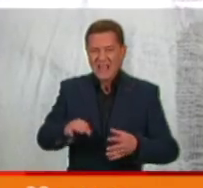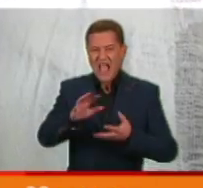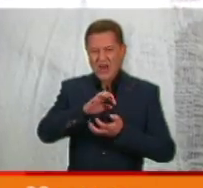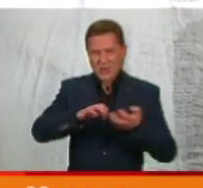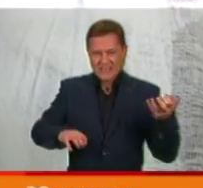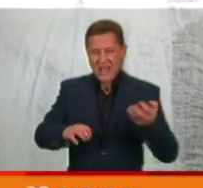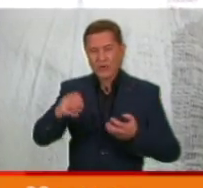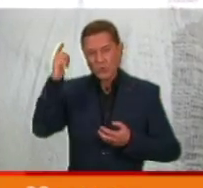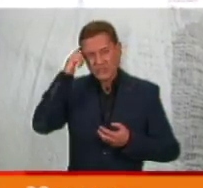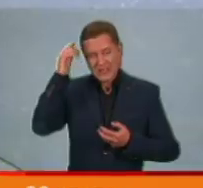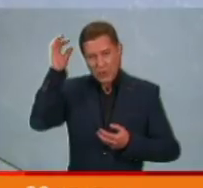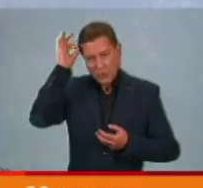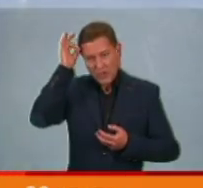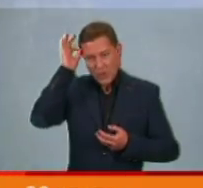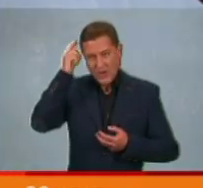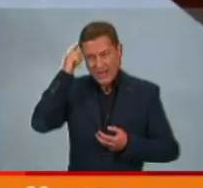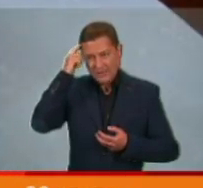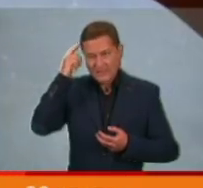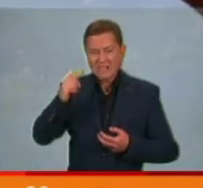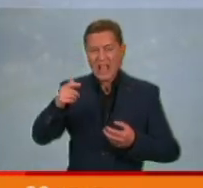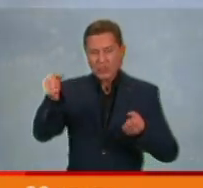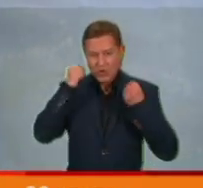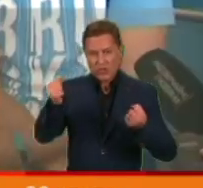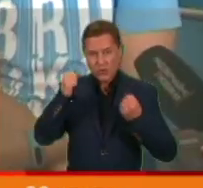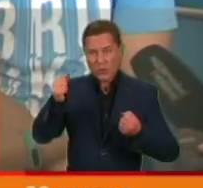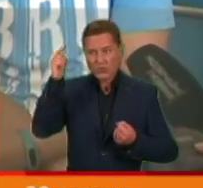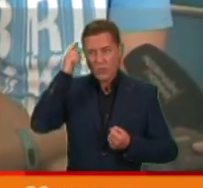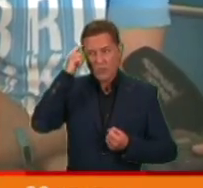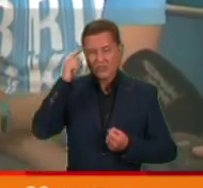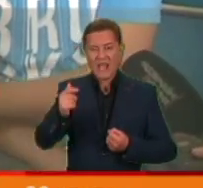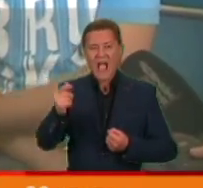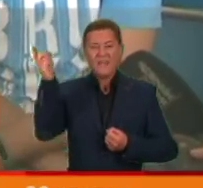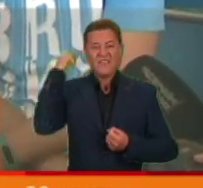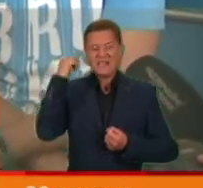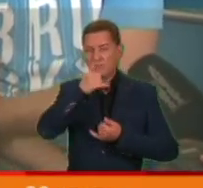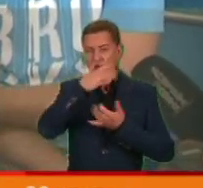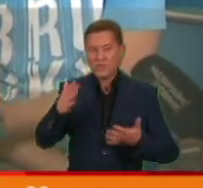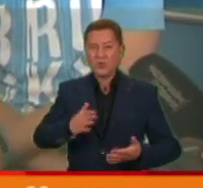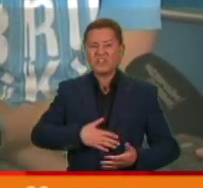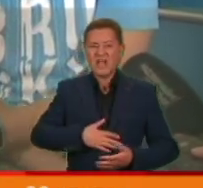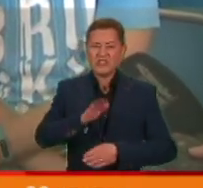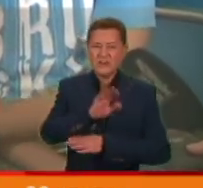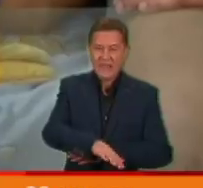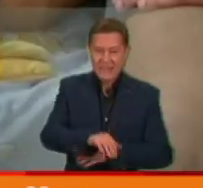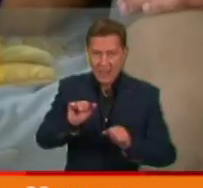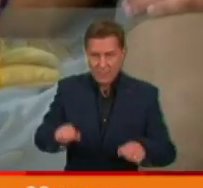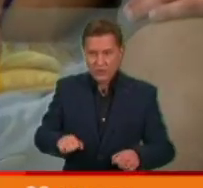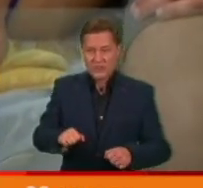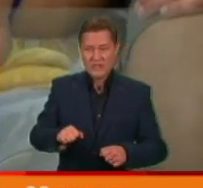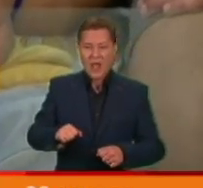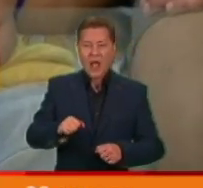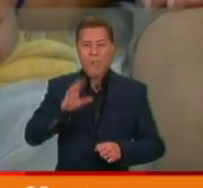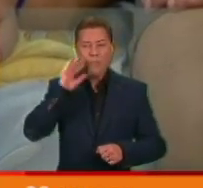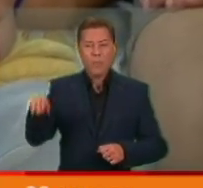шкіру на голівці. Окрім цього, в дитини ще й струс мозку. На спину він лічні може. Ну, на животі він ще якесь время лежав. Та попри